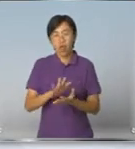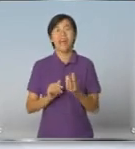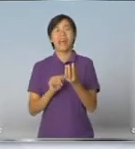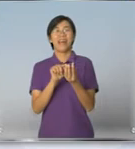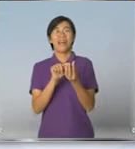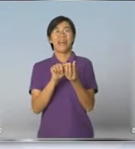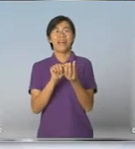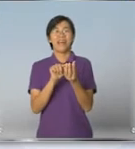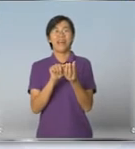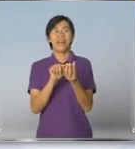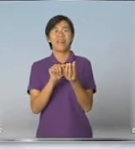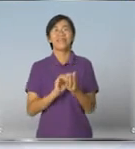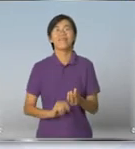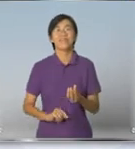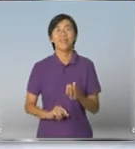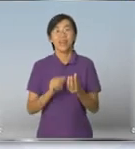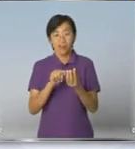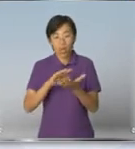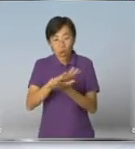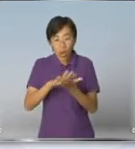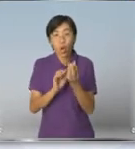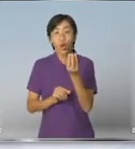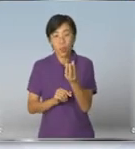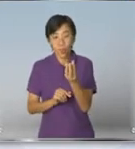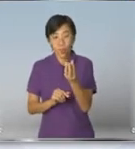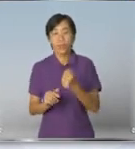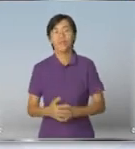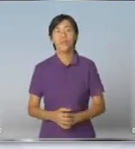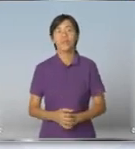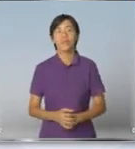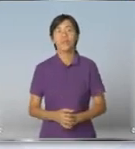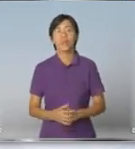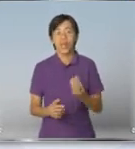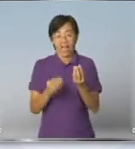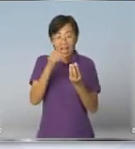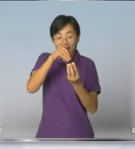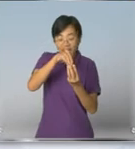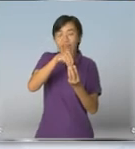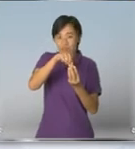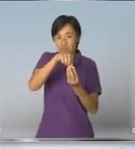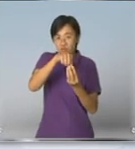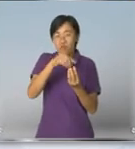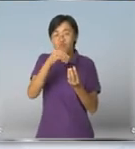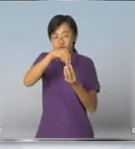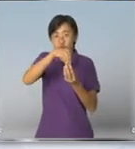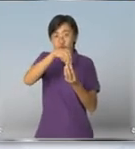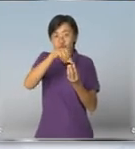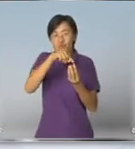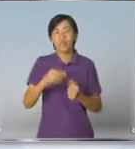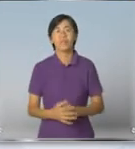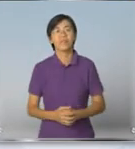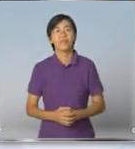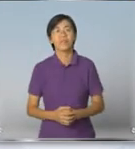ก็จะได้เป็นตัวแป้งกลมๆเหมือนเดิม ครับซึ่งไส้ไปซ่อนอยู่ข้างในเรียบร้อยแล้ว แบบน ี้ น